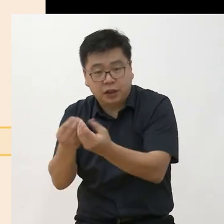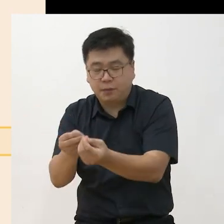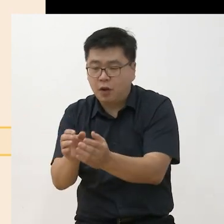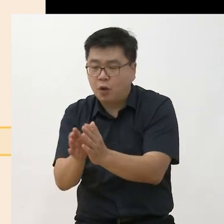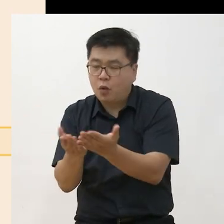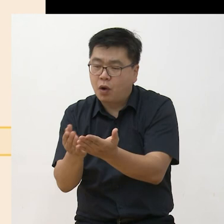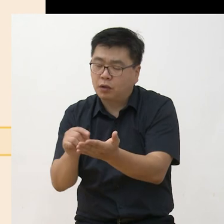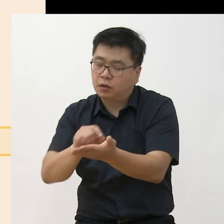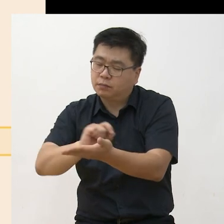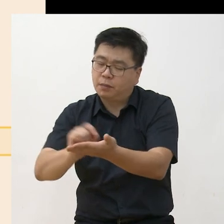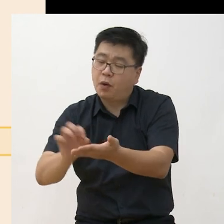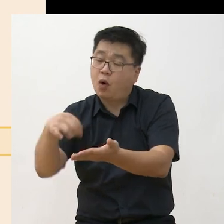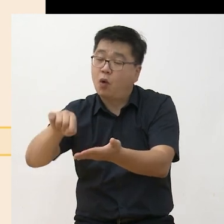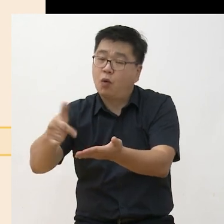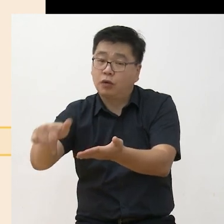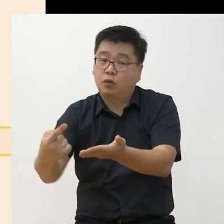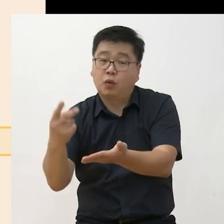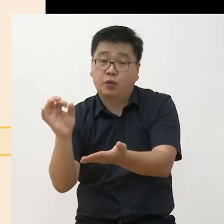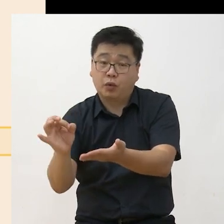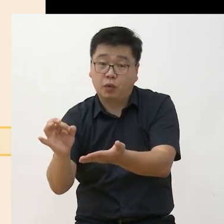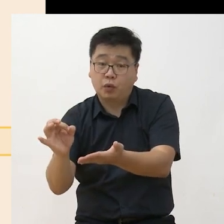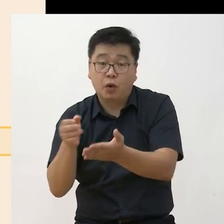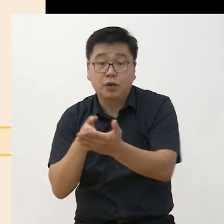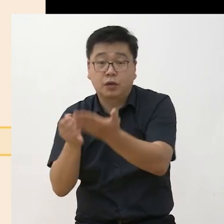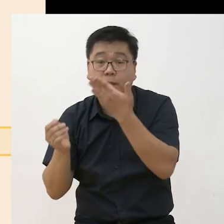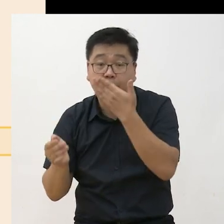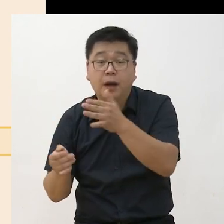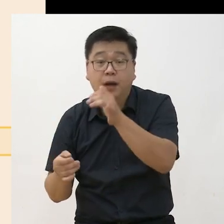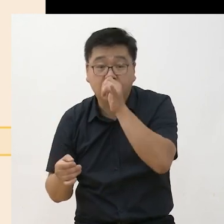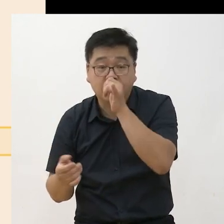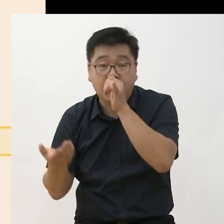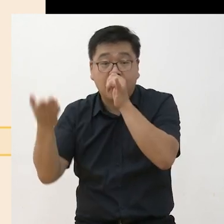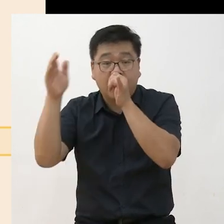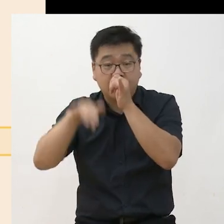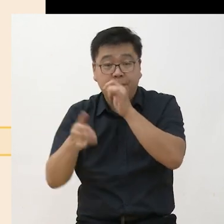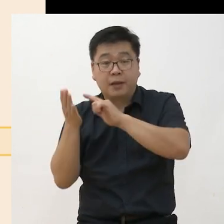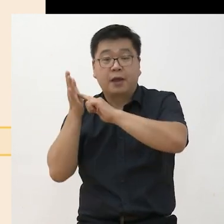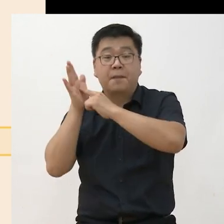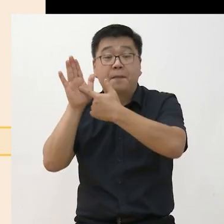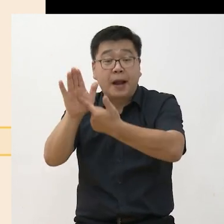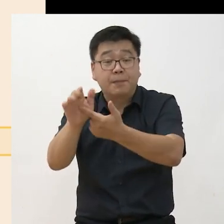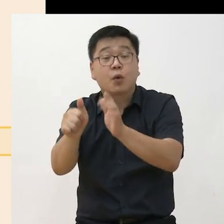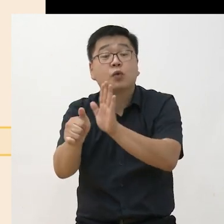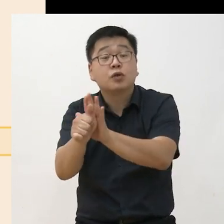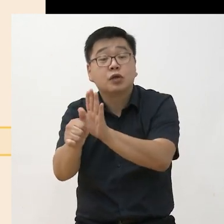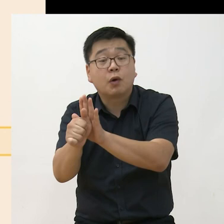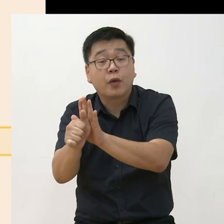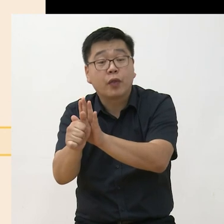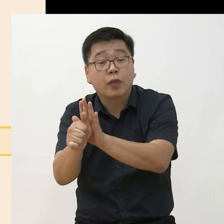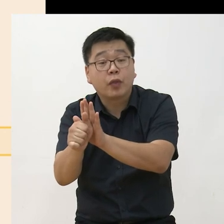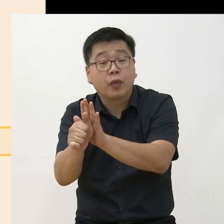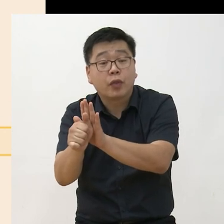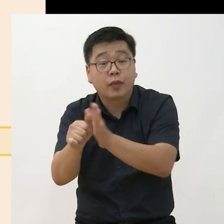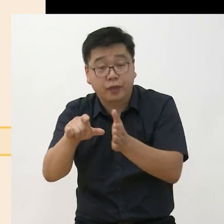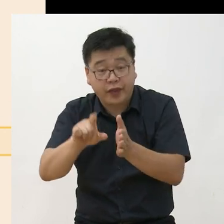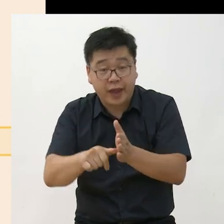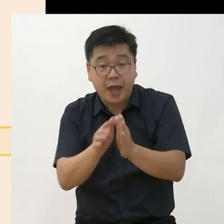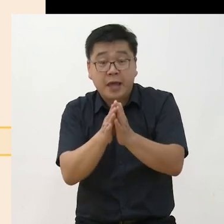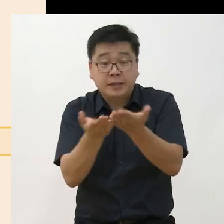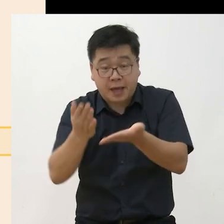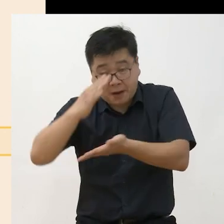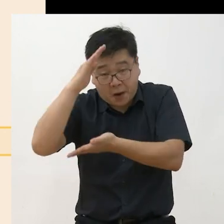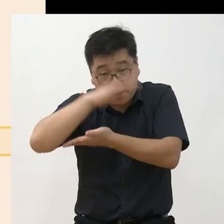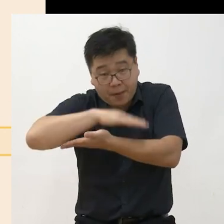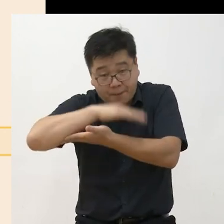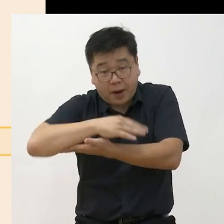지원이 가능하기 때문에 그 점을 참고해 주시면 되겠고요. 다만 이제 여기서 창작 발표 지원도 작품집 발간 비용이나 이런 것들은 여기에